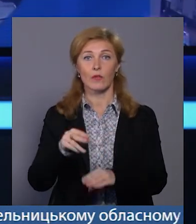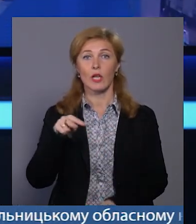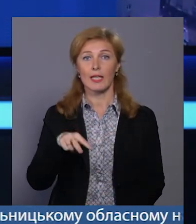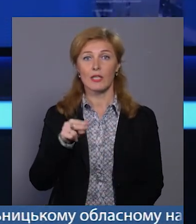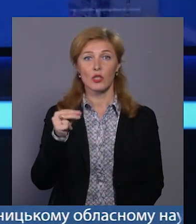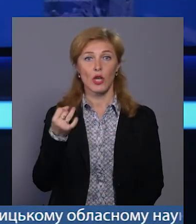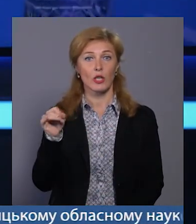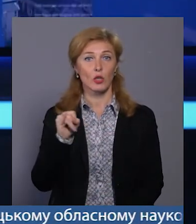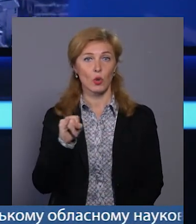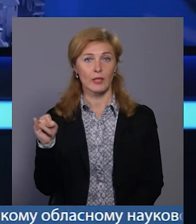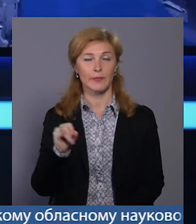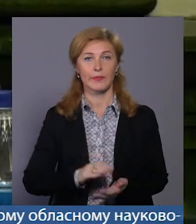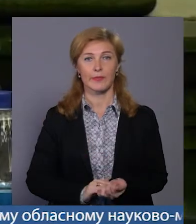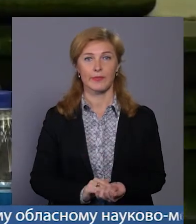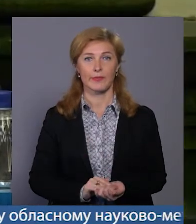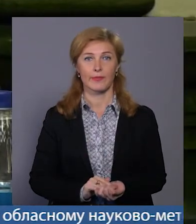Чайкіної.